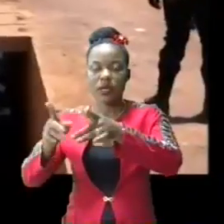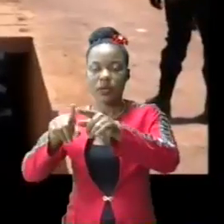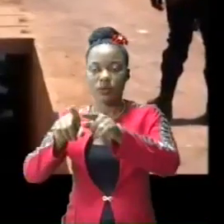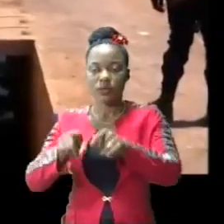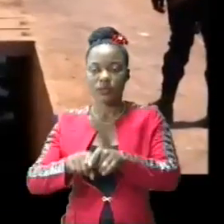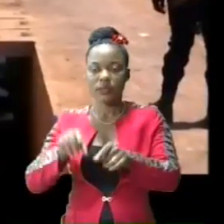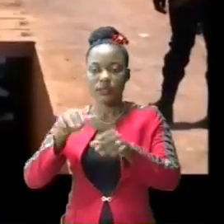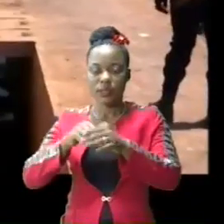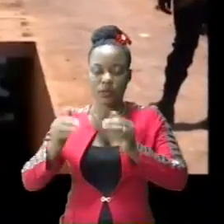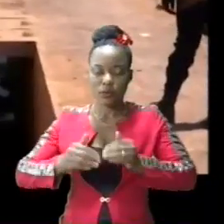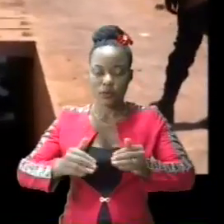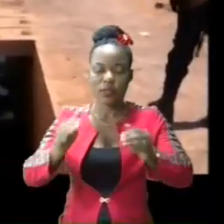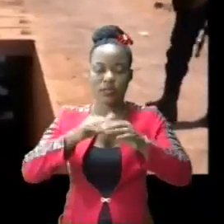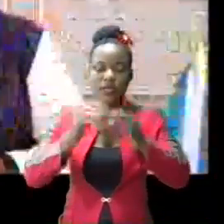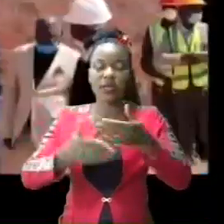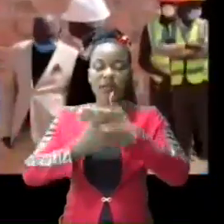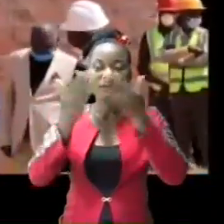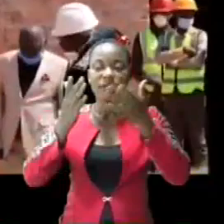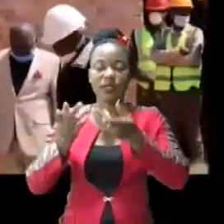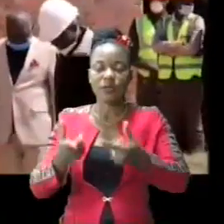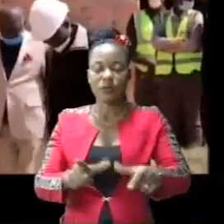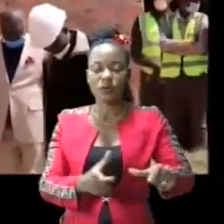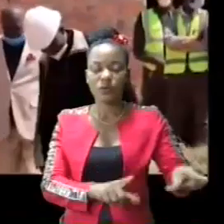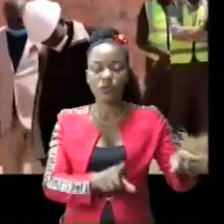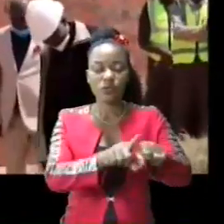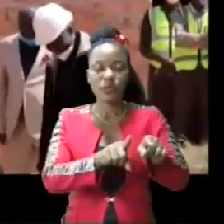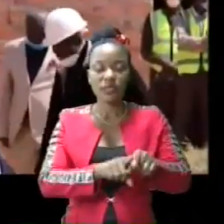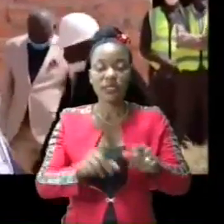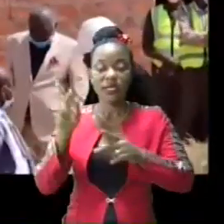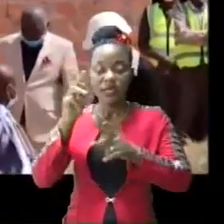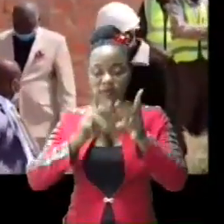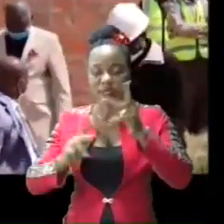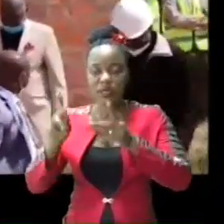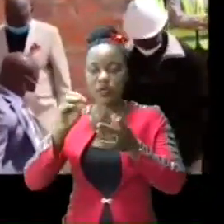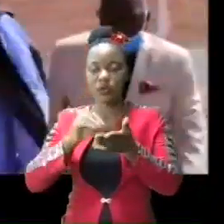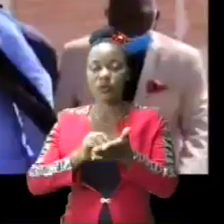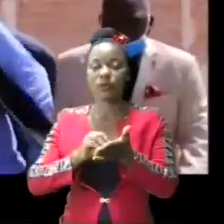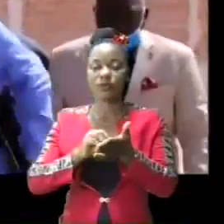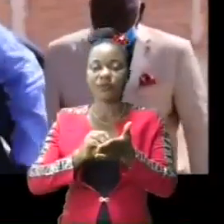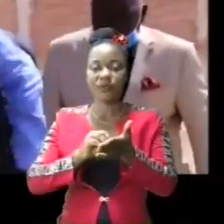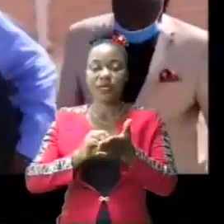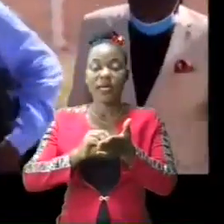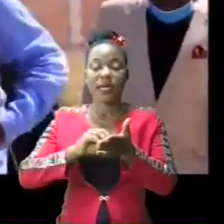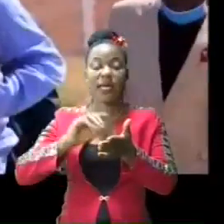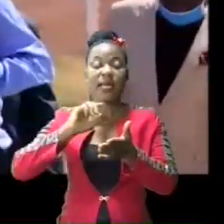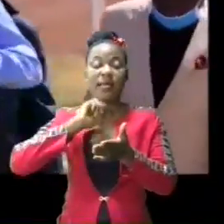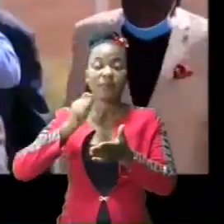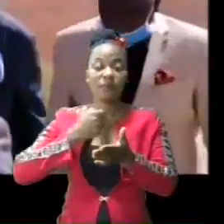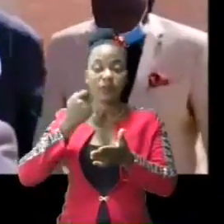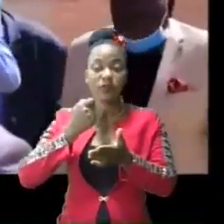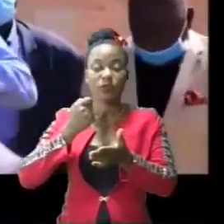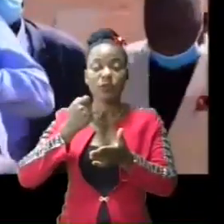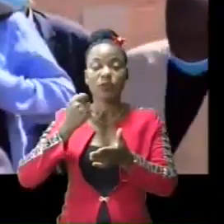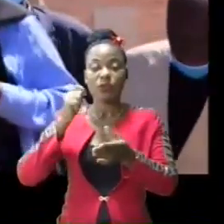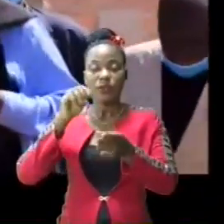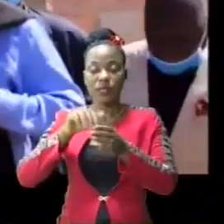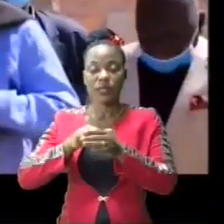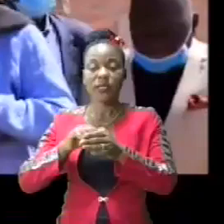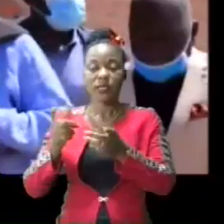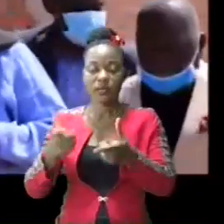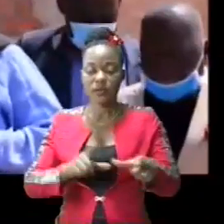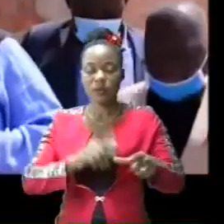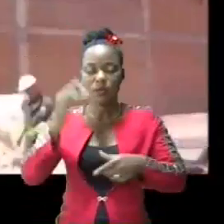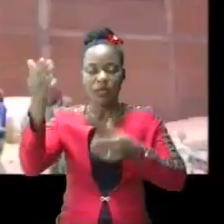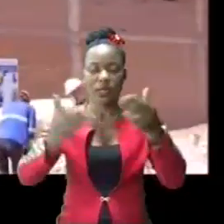en cours dans la ville de Kolwezi. Il a aussi visité les travaux d'extension de la prison centrale de Dilala, dont la capacité